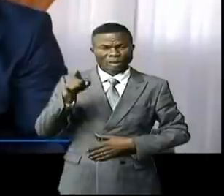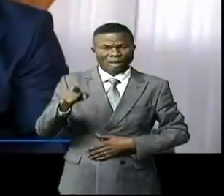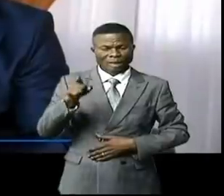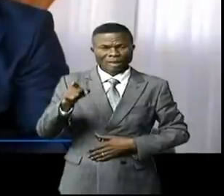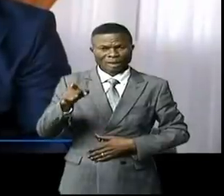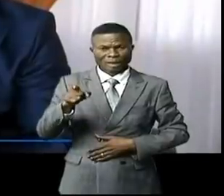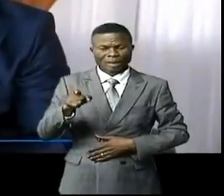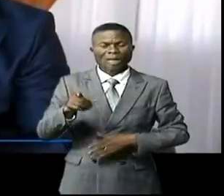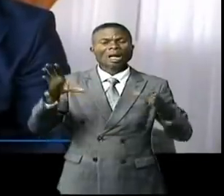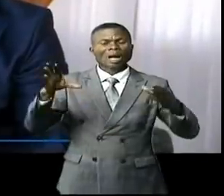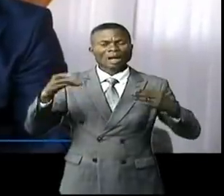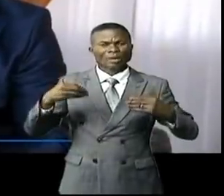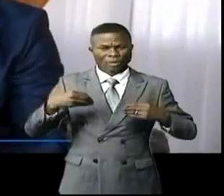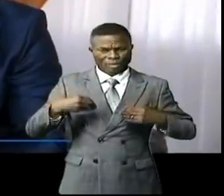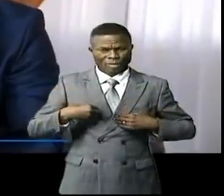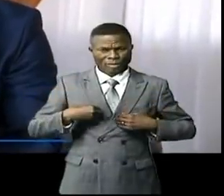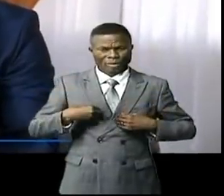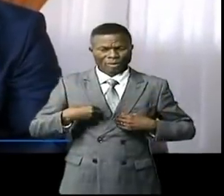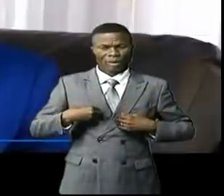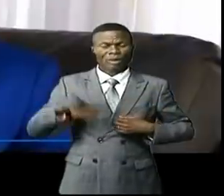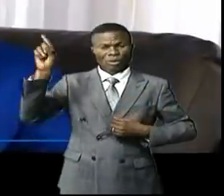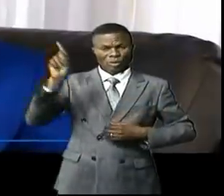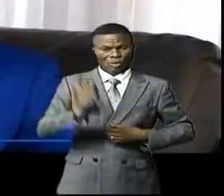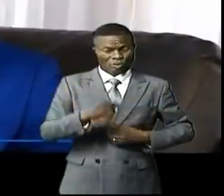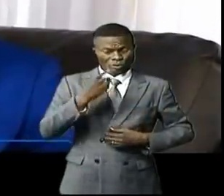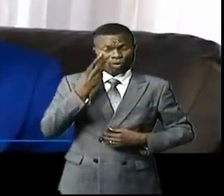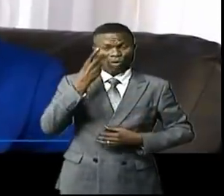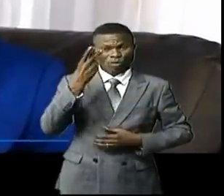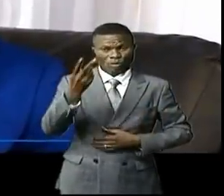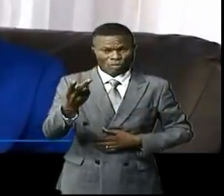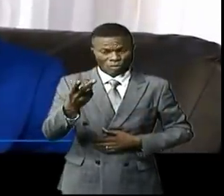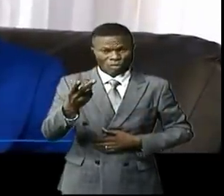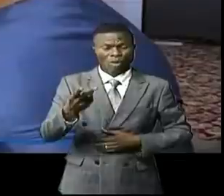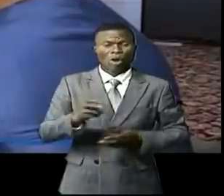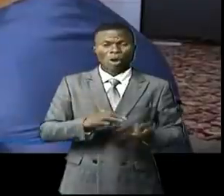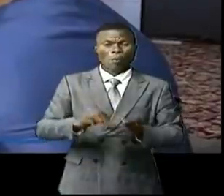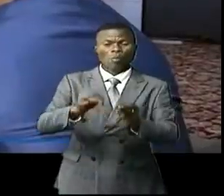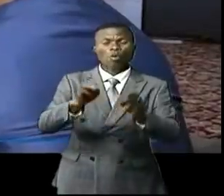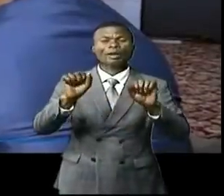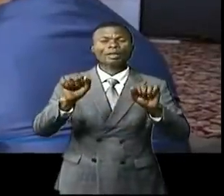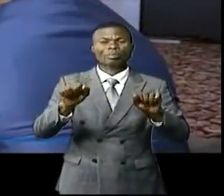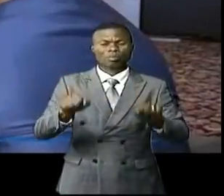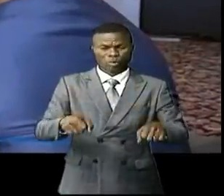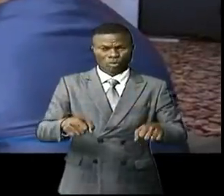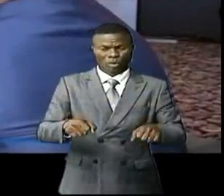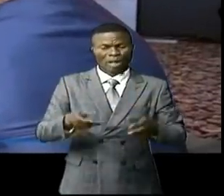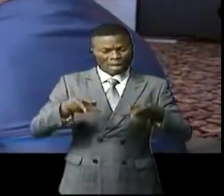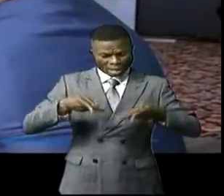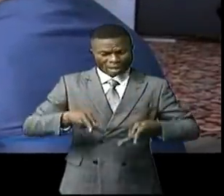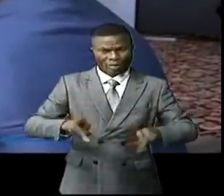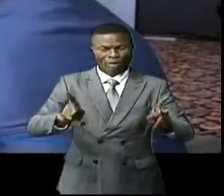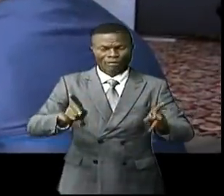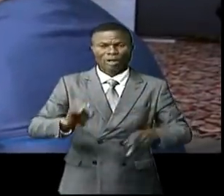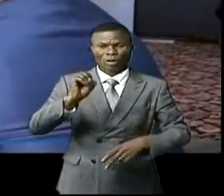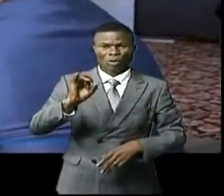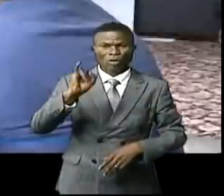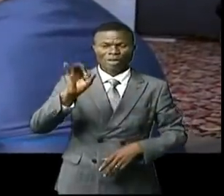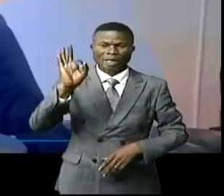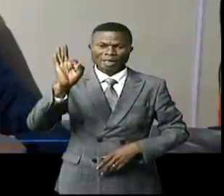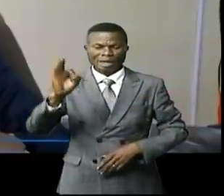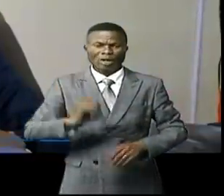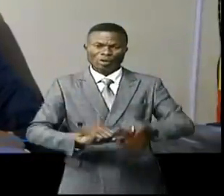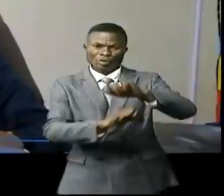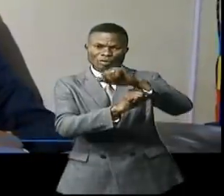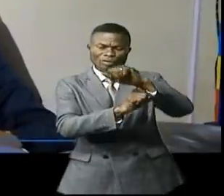a affirmé qu'il était venu voir aussi les possibilités qui peuvent permettre à l'OIF d'accompagner